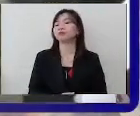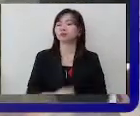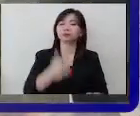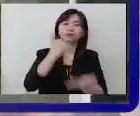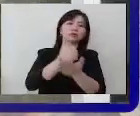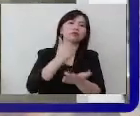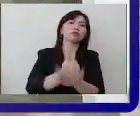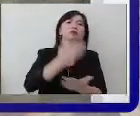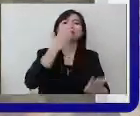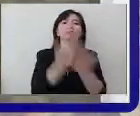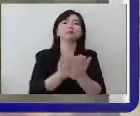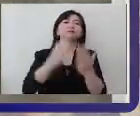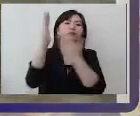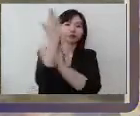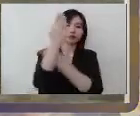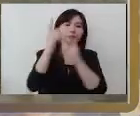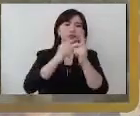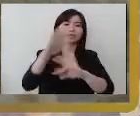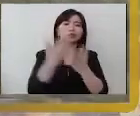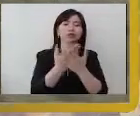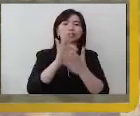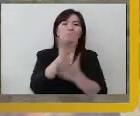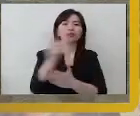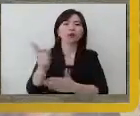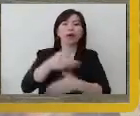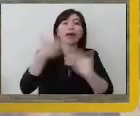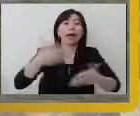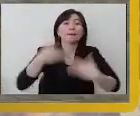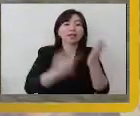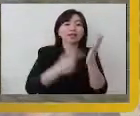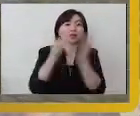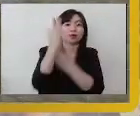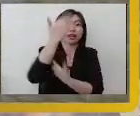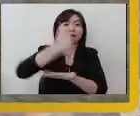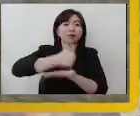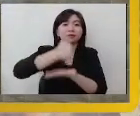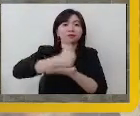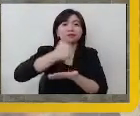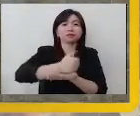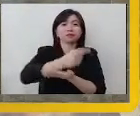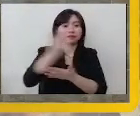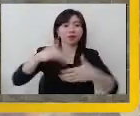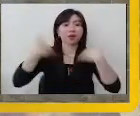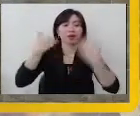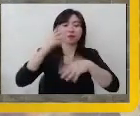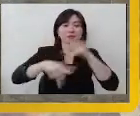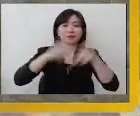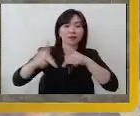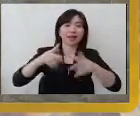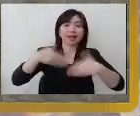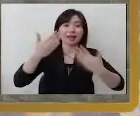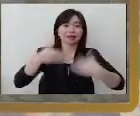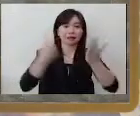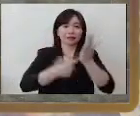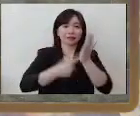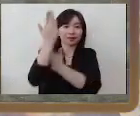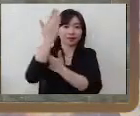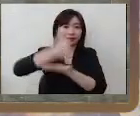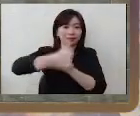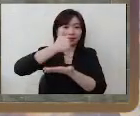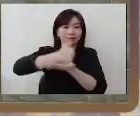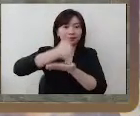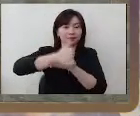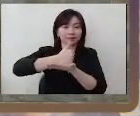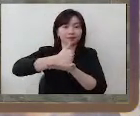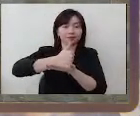Amen. Magandang umaga po sa inyo lahat. Are you happy this morning? Amen. Yes. Young people, are you happy this morning? Amen. Yes.